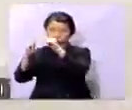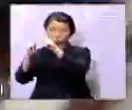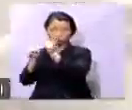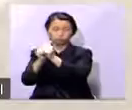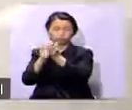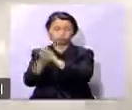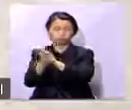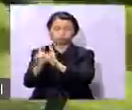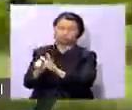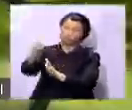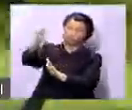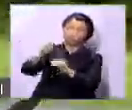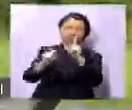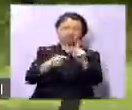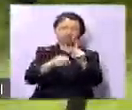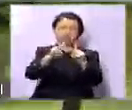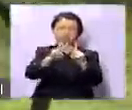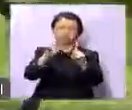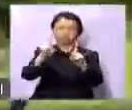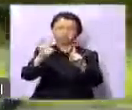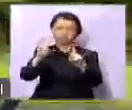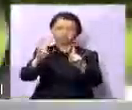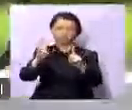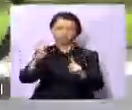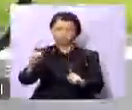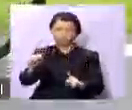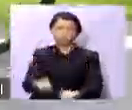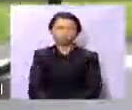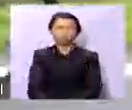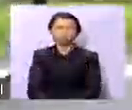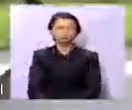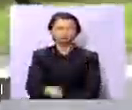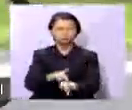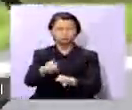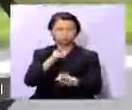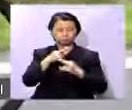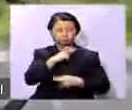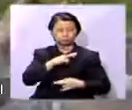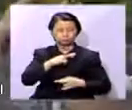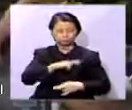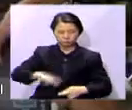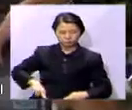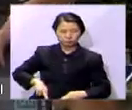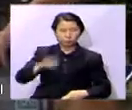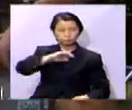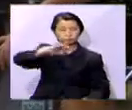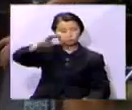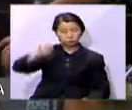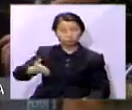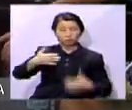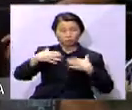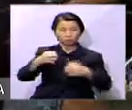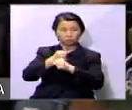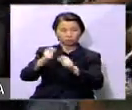horse keberketinggian 1,217 meter. Pakar Raja Bukit dengan gelaran La Cirahara itu pernah